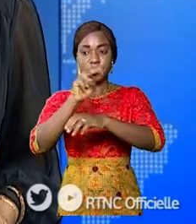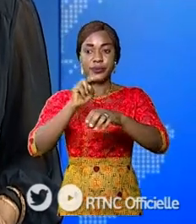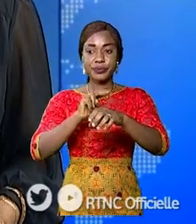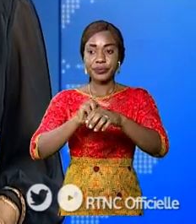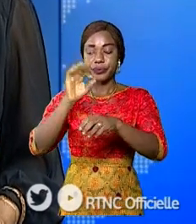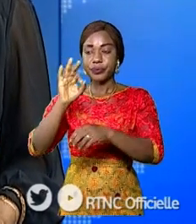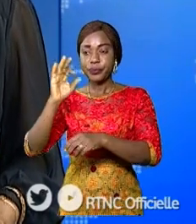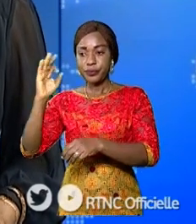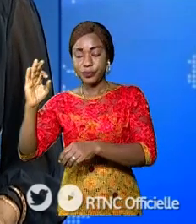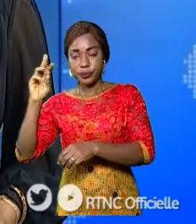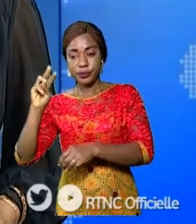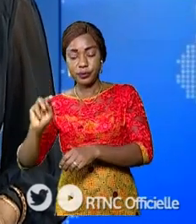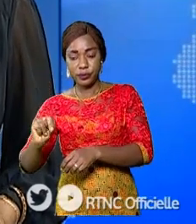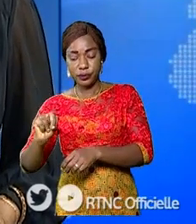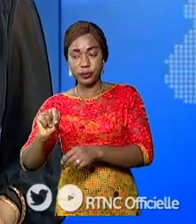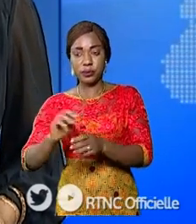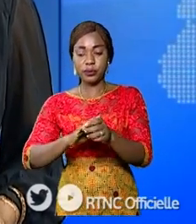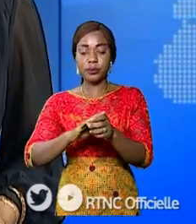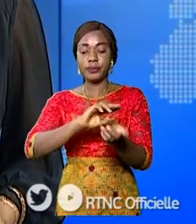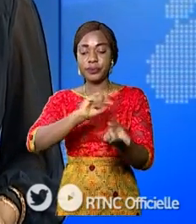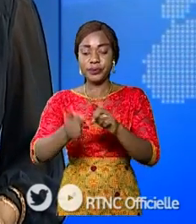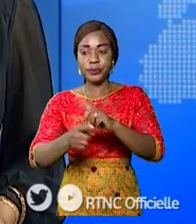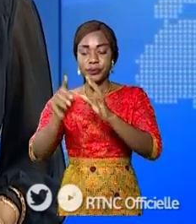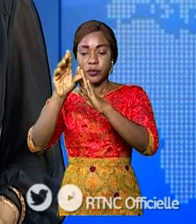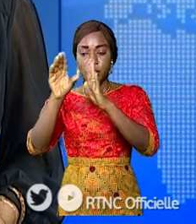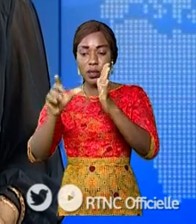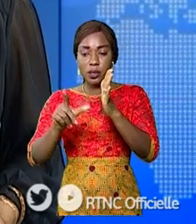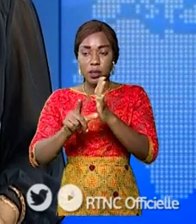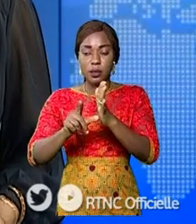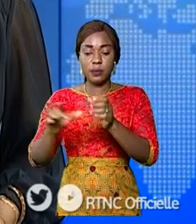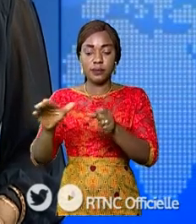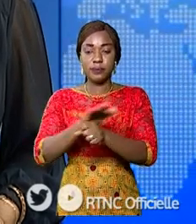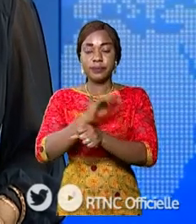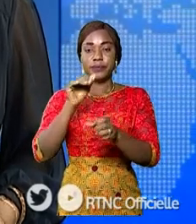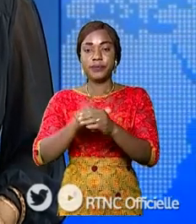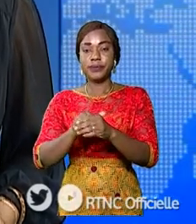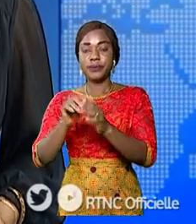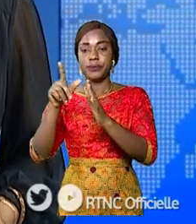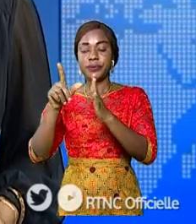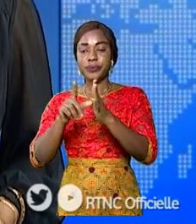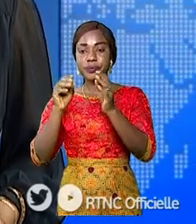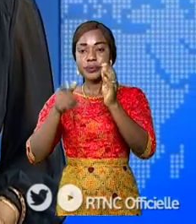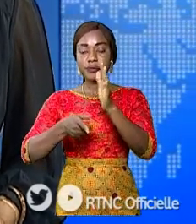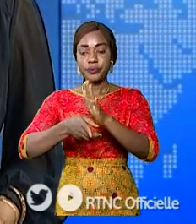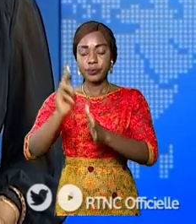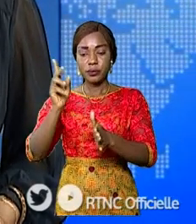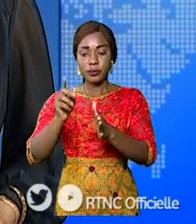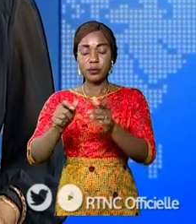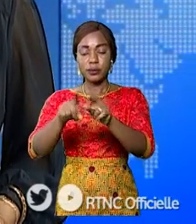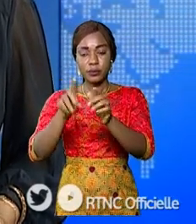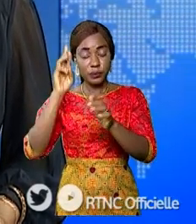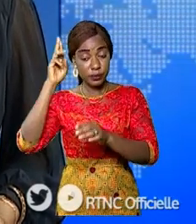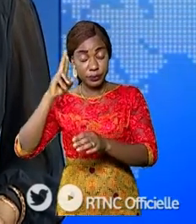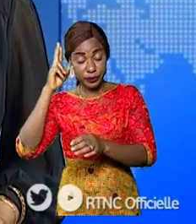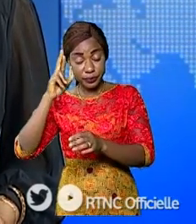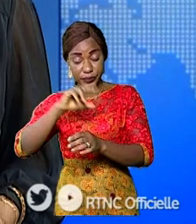la constitution telle que modifiée et complétée par la loi numéro 11/002 du 20 janvier 2011 portant révision de